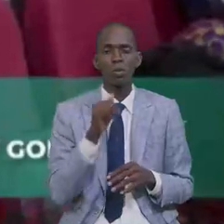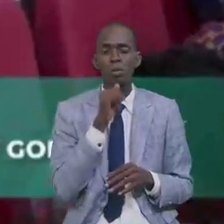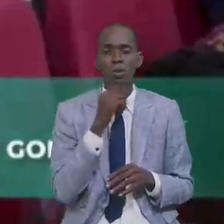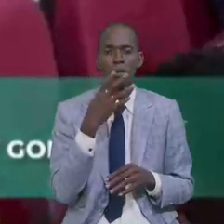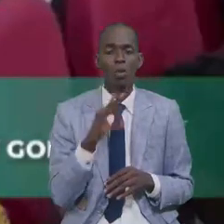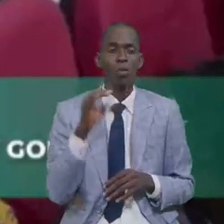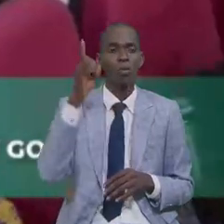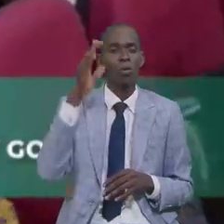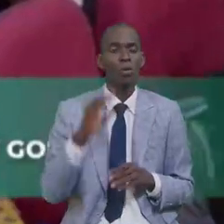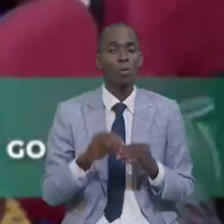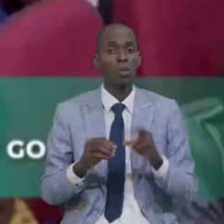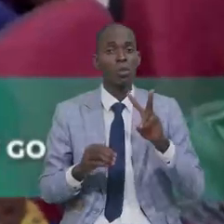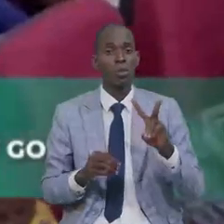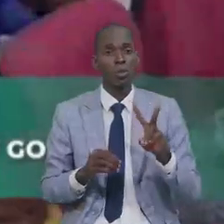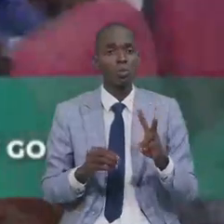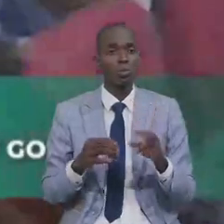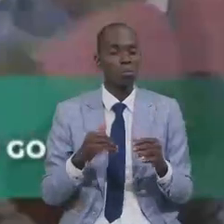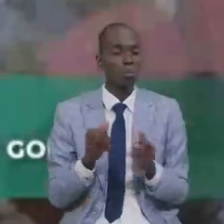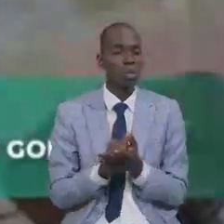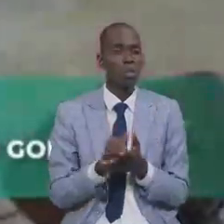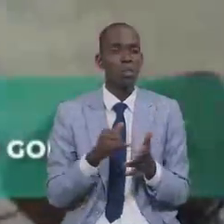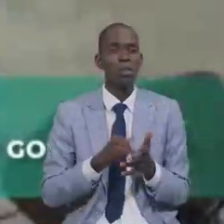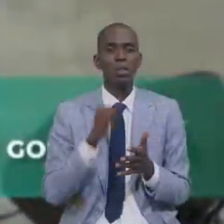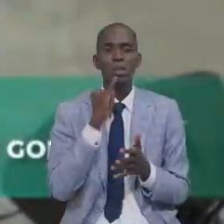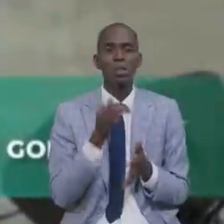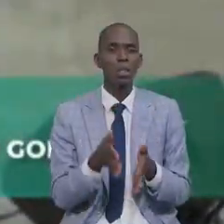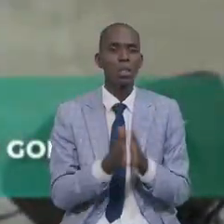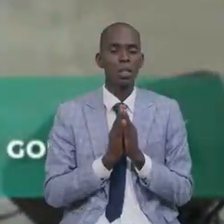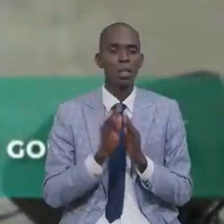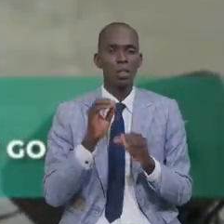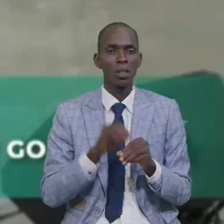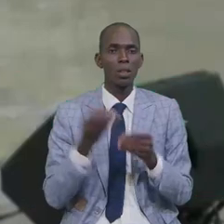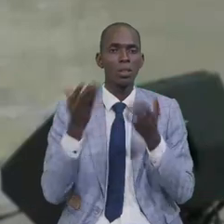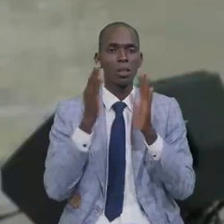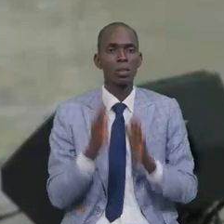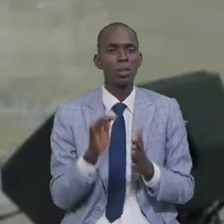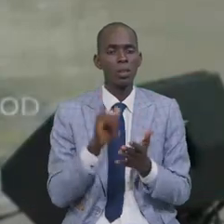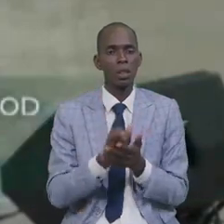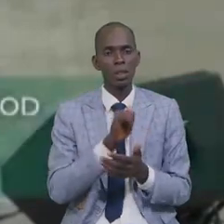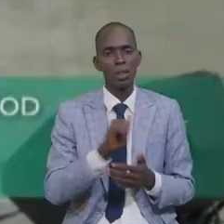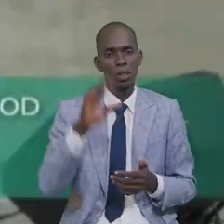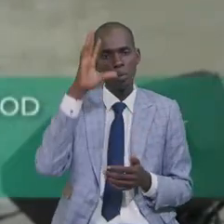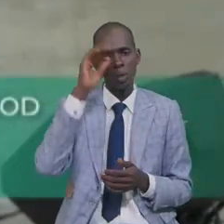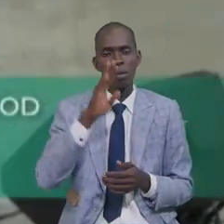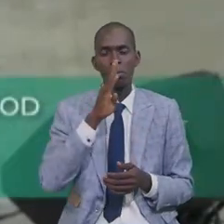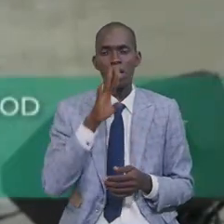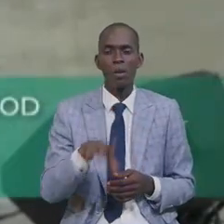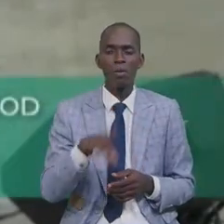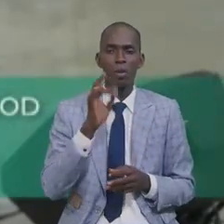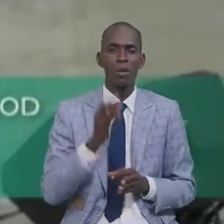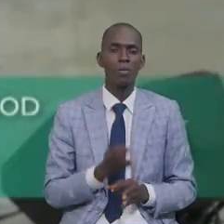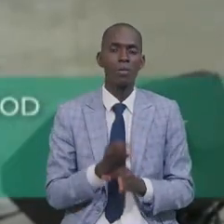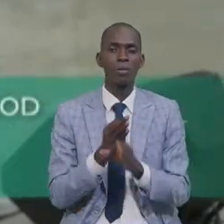Verset 2, on dit, du reste, ce qu'on demande des dispensateurs, des intendants, c'est que chacun soit